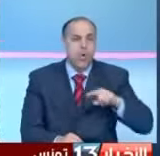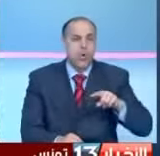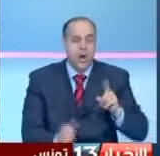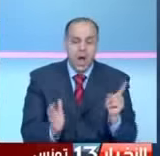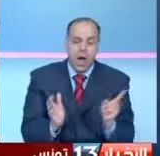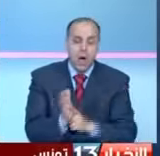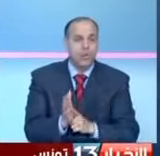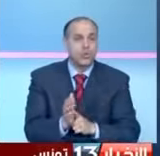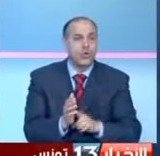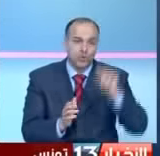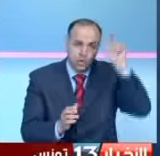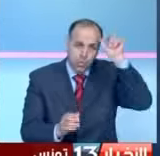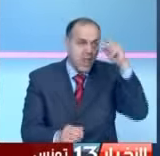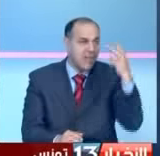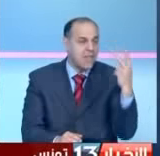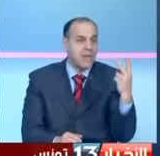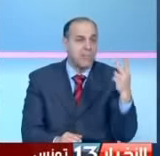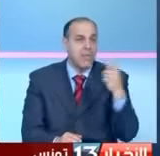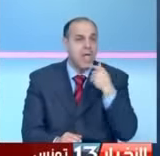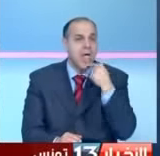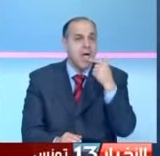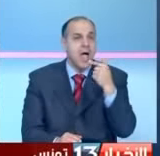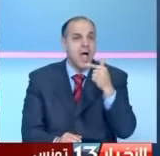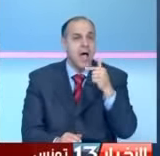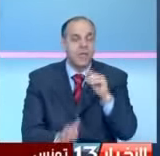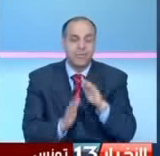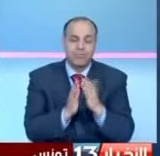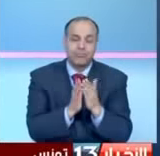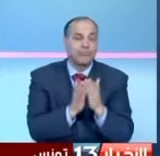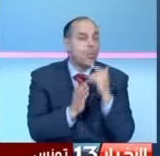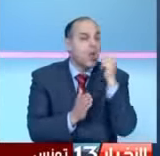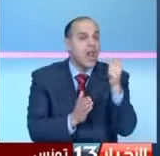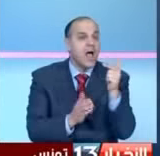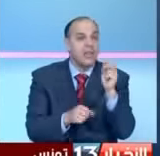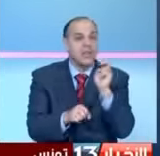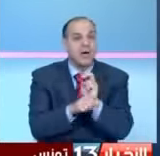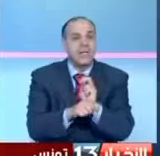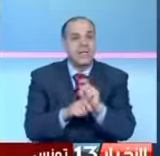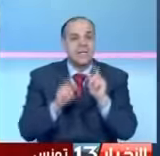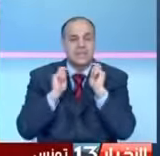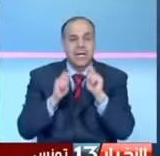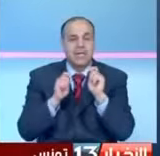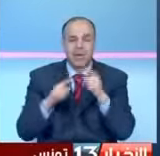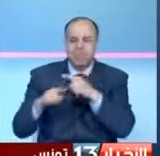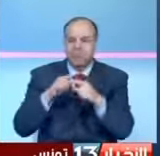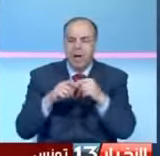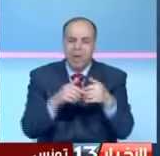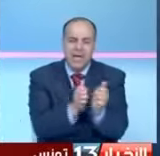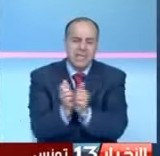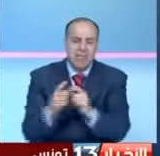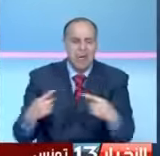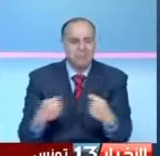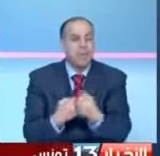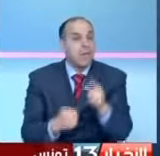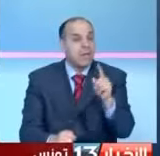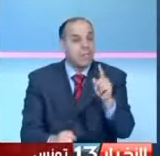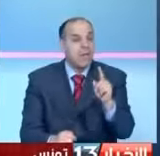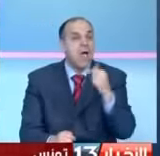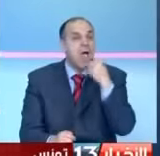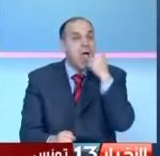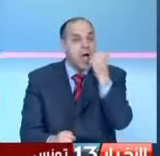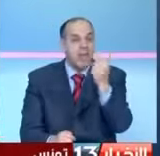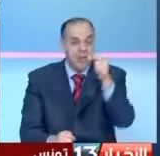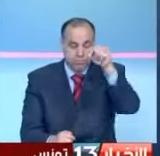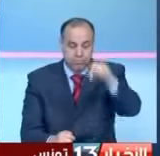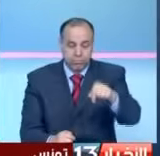أحكام دستور الجمهورية الثانية لتطوي بمقتضاه الطبقة السياسية صراعاتها واختلافاتها وتنقلها